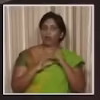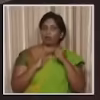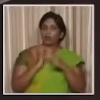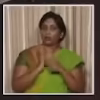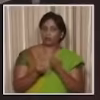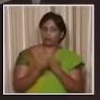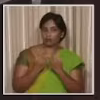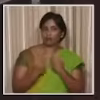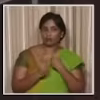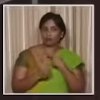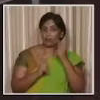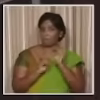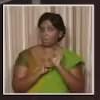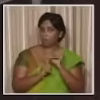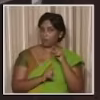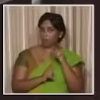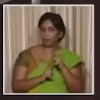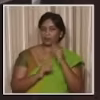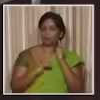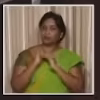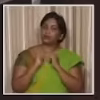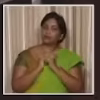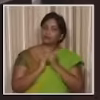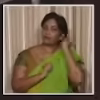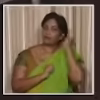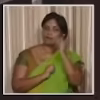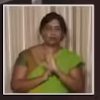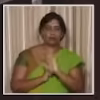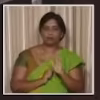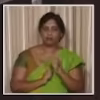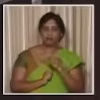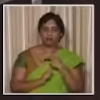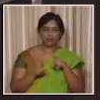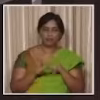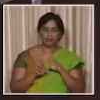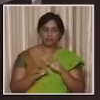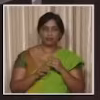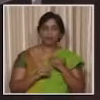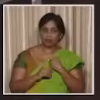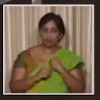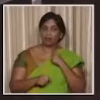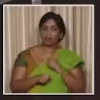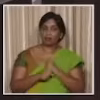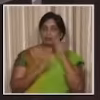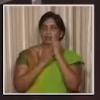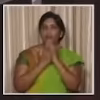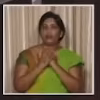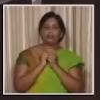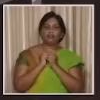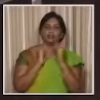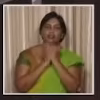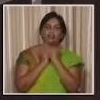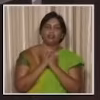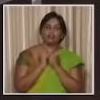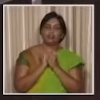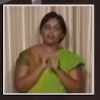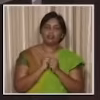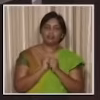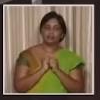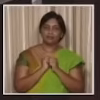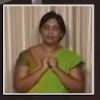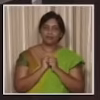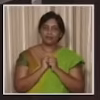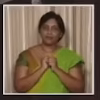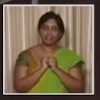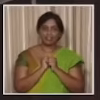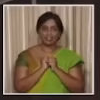pilimada mang etumata paudgalikawa mada praharamukuth ella karanne mang etenna yanne ne mam me rajakari wasen apita cop committee wata aapu kaaranayak pilimada